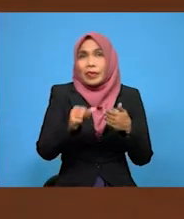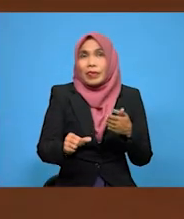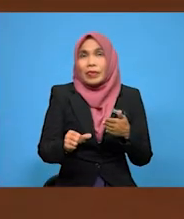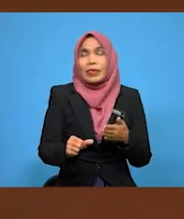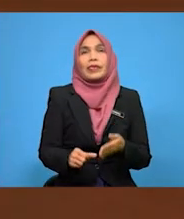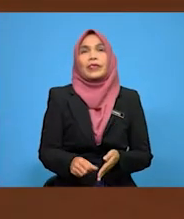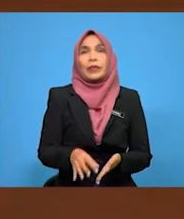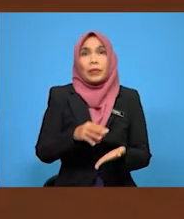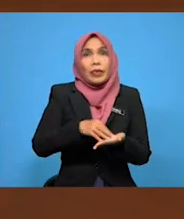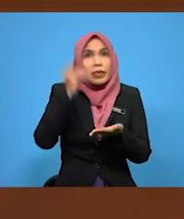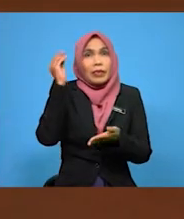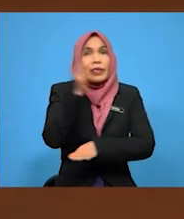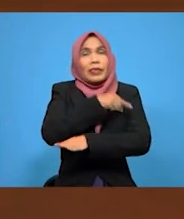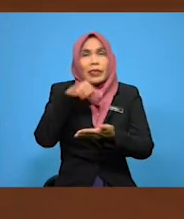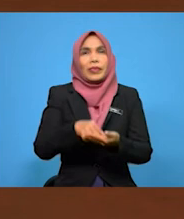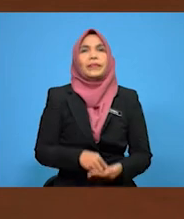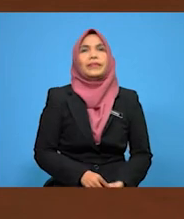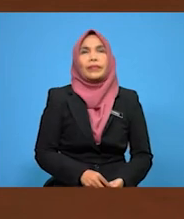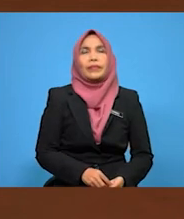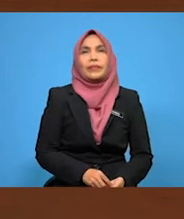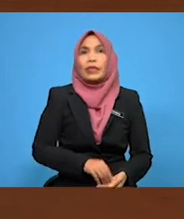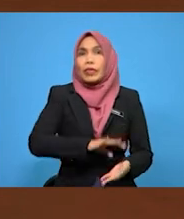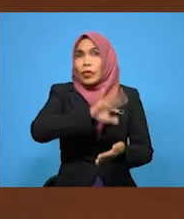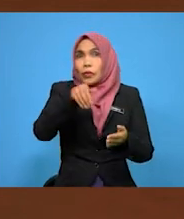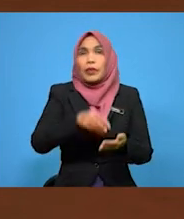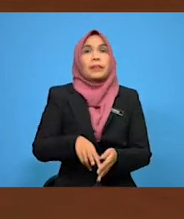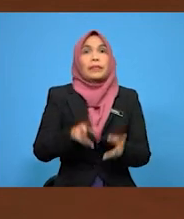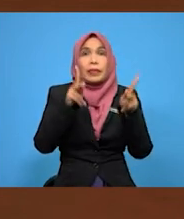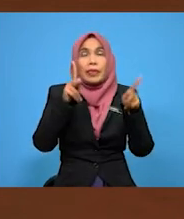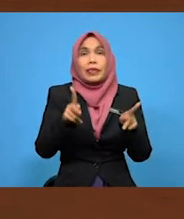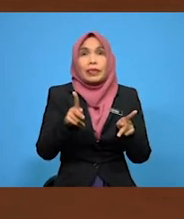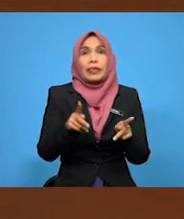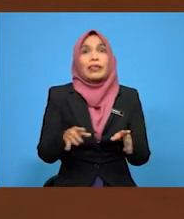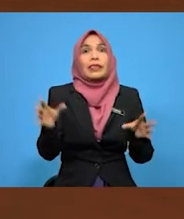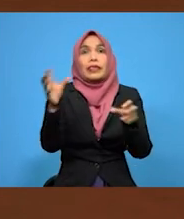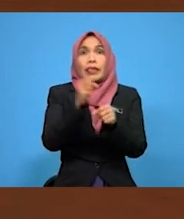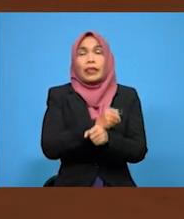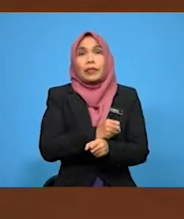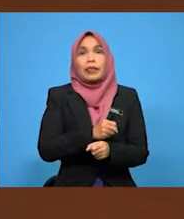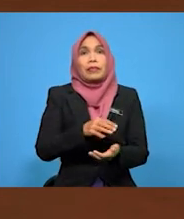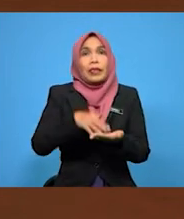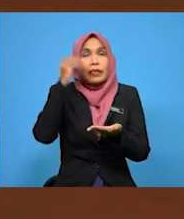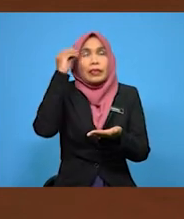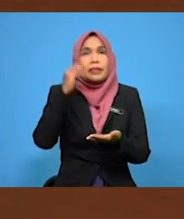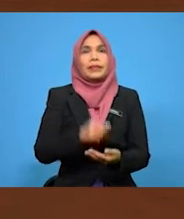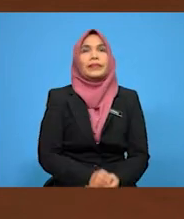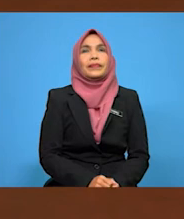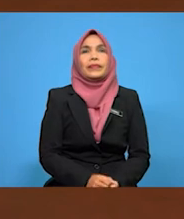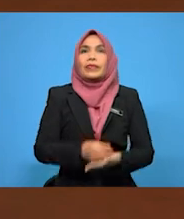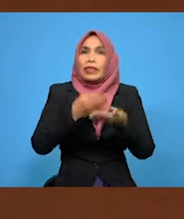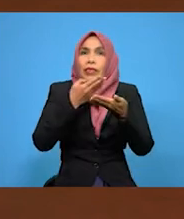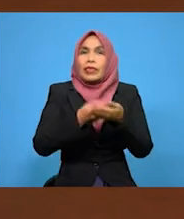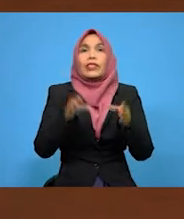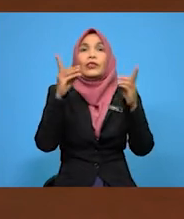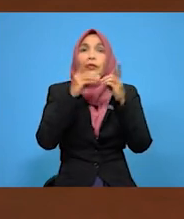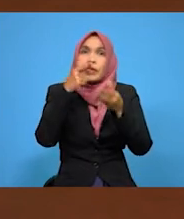Sekian sahaja pembelajaran pada hari ini. Semoga semua pelajar mendapat manfaat dari apa yang telah